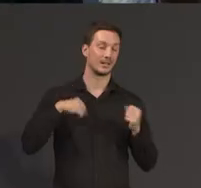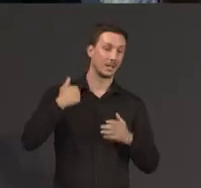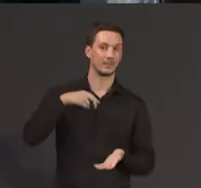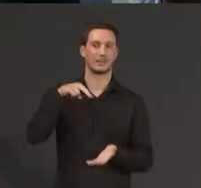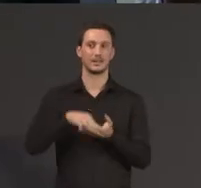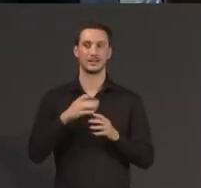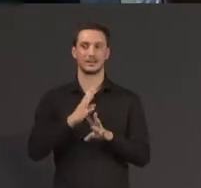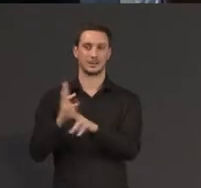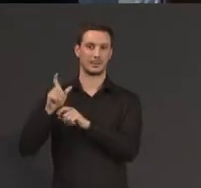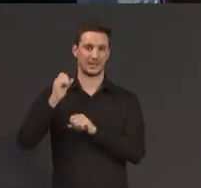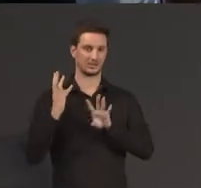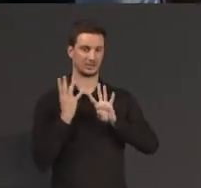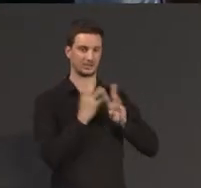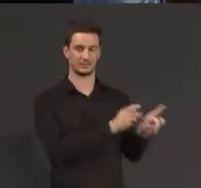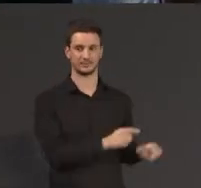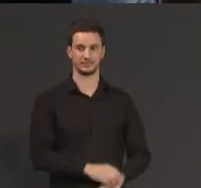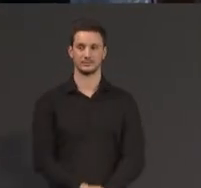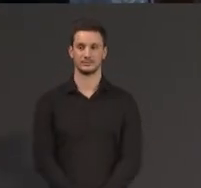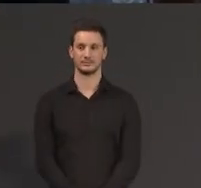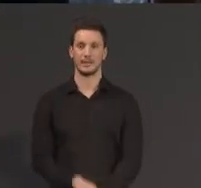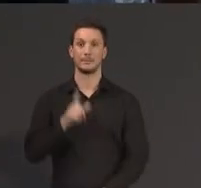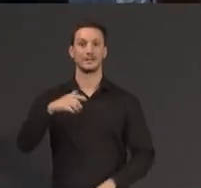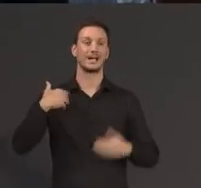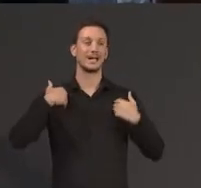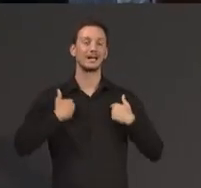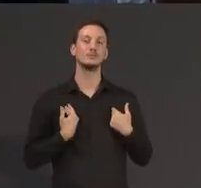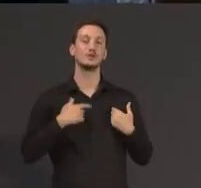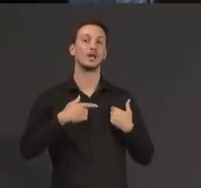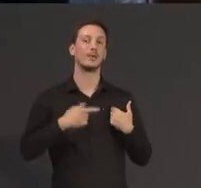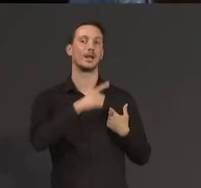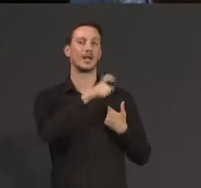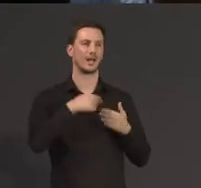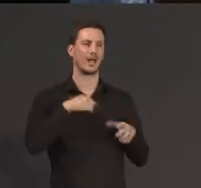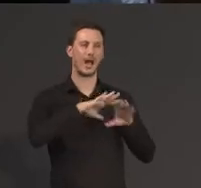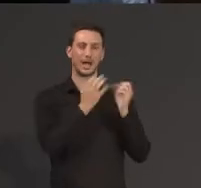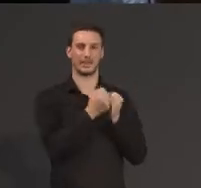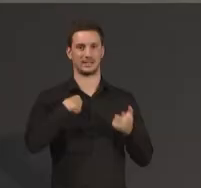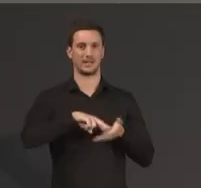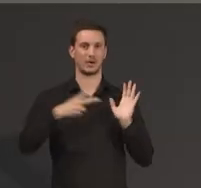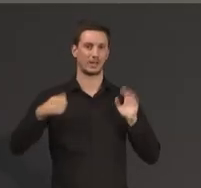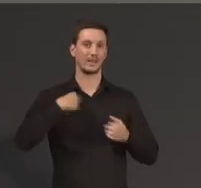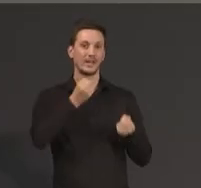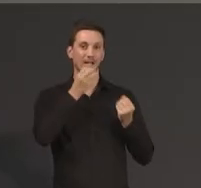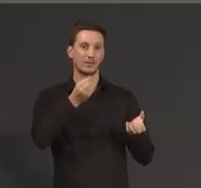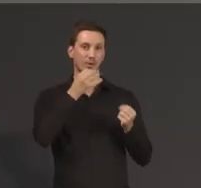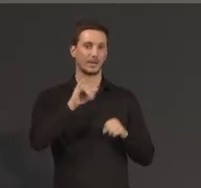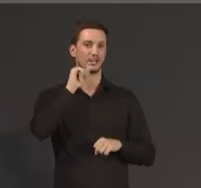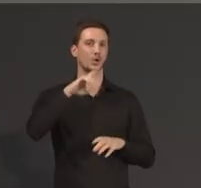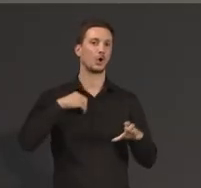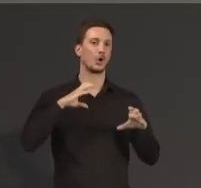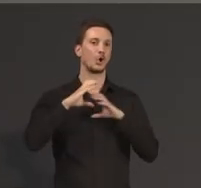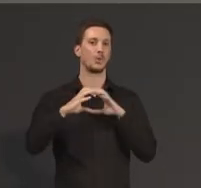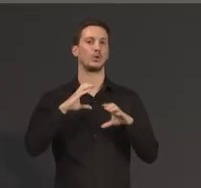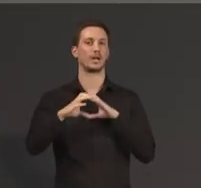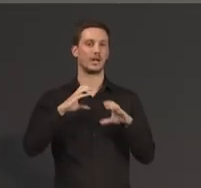presència a l'escenari de Vladimir Estivill, responsable de la Unitat de Coordinació Acadèmica de Tecnologies de la Informació i les